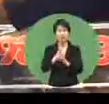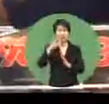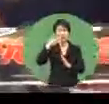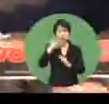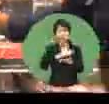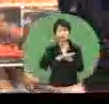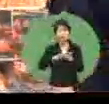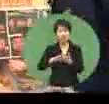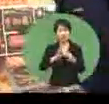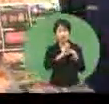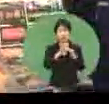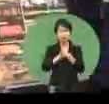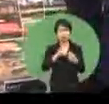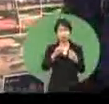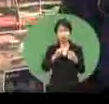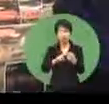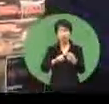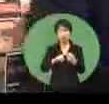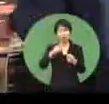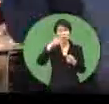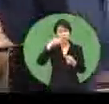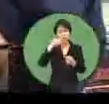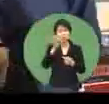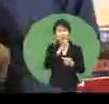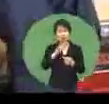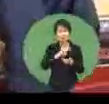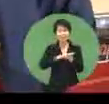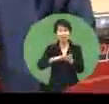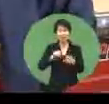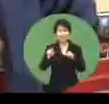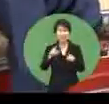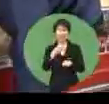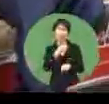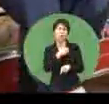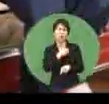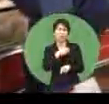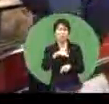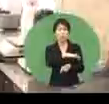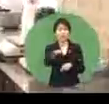品衛生協会の食品衛生指導員の皆さんです。